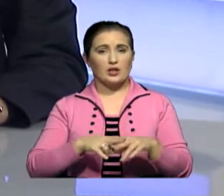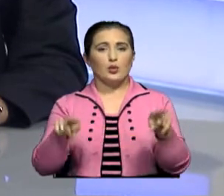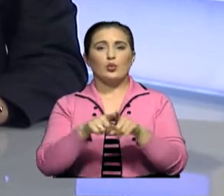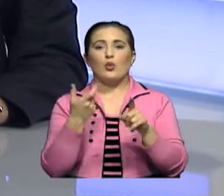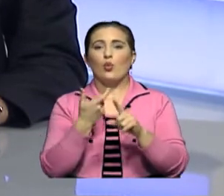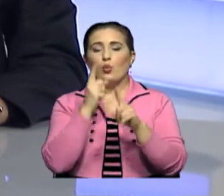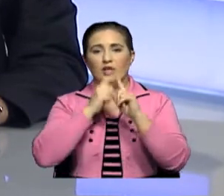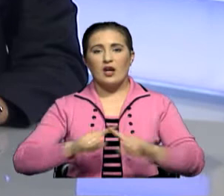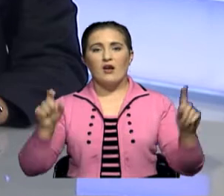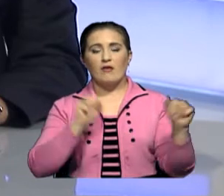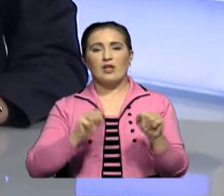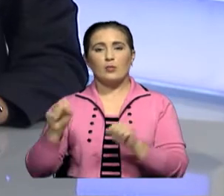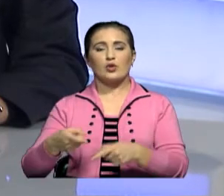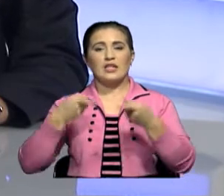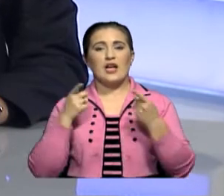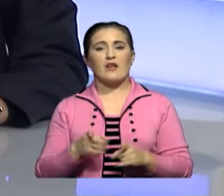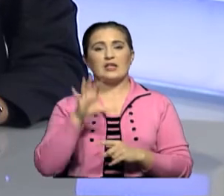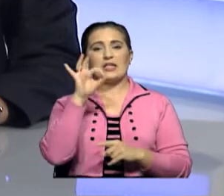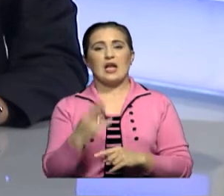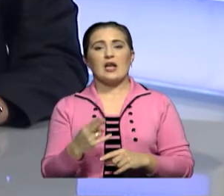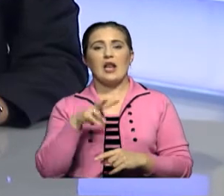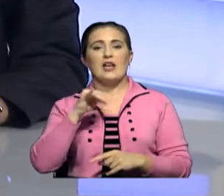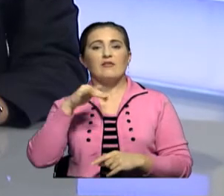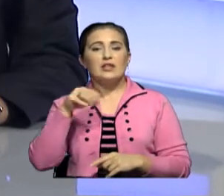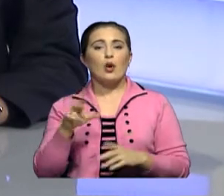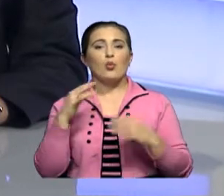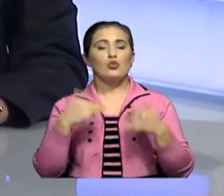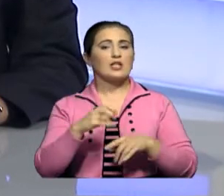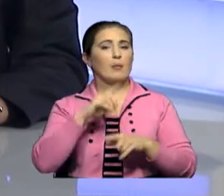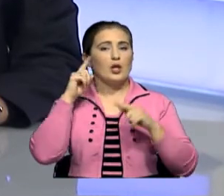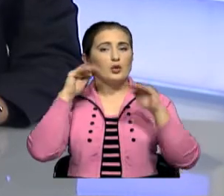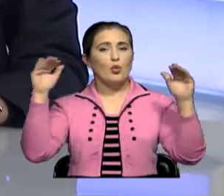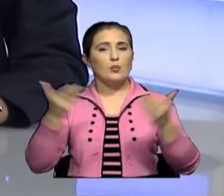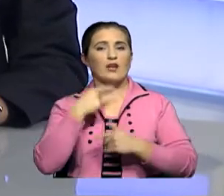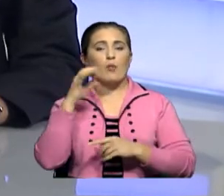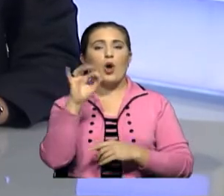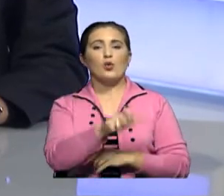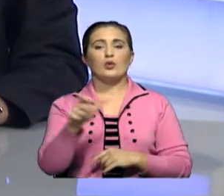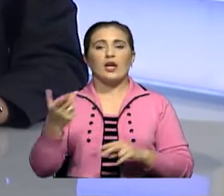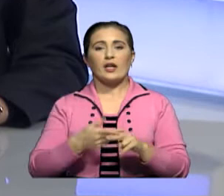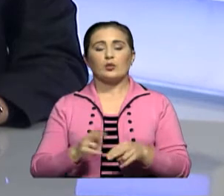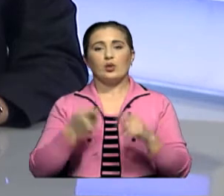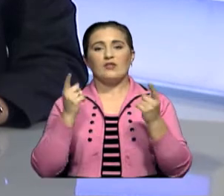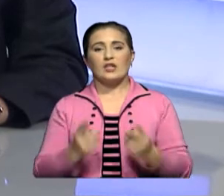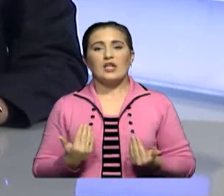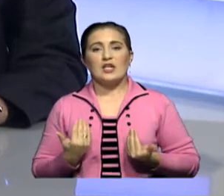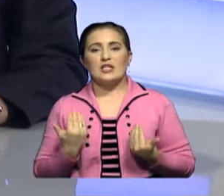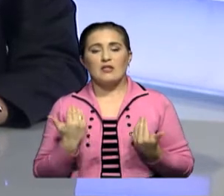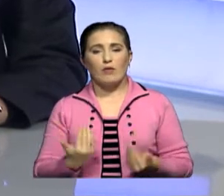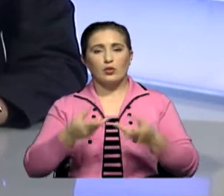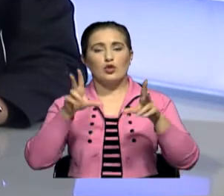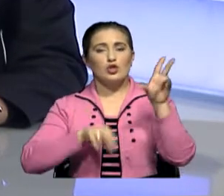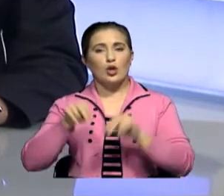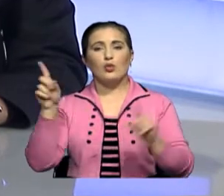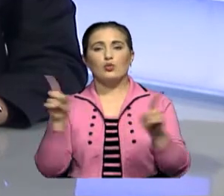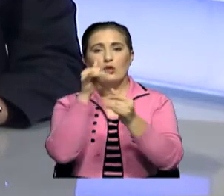уникальная возможность реального социального лифта но уже не о молодежи мы только говорим о людях которые действительно сегодня считают что они